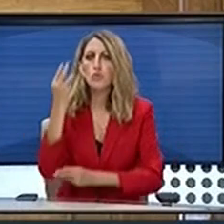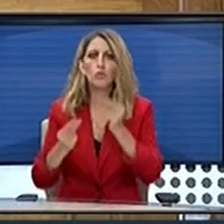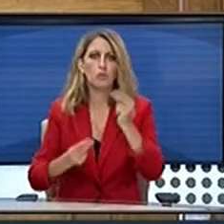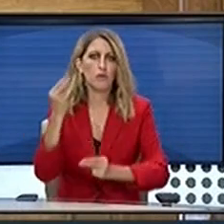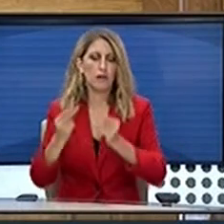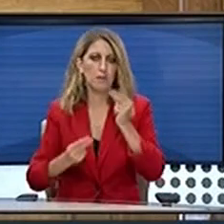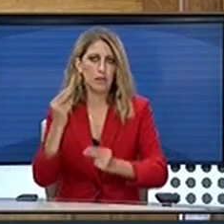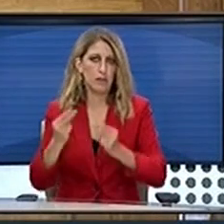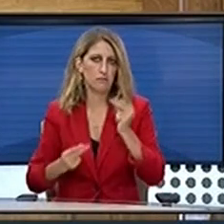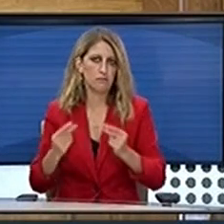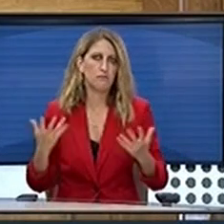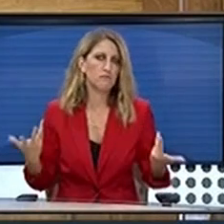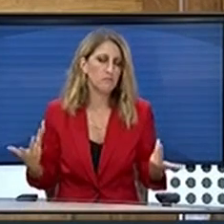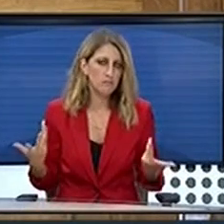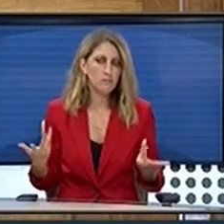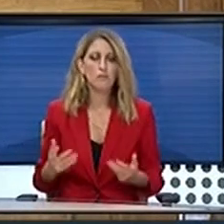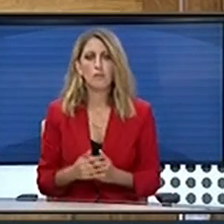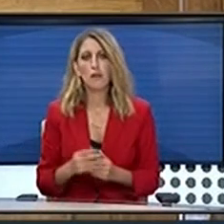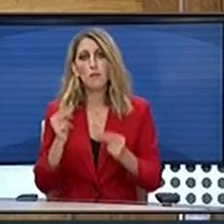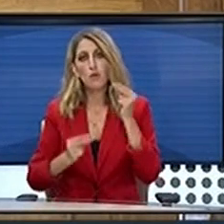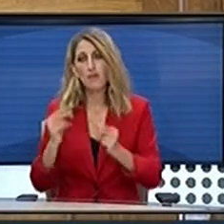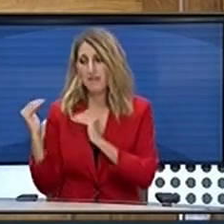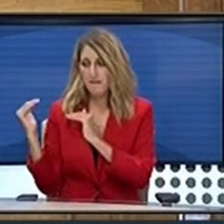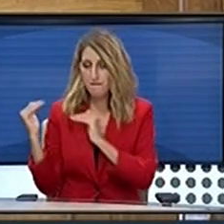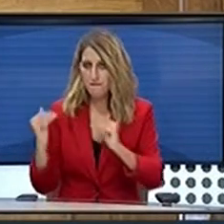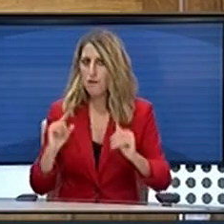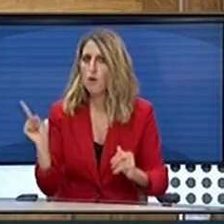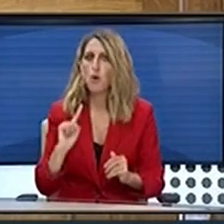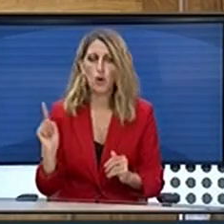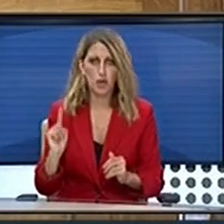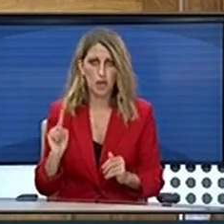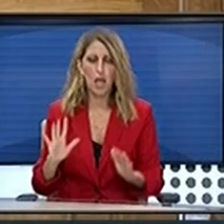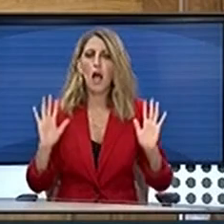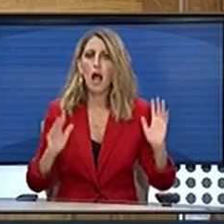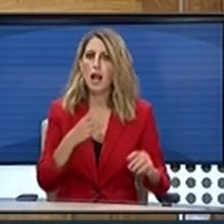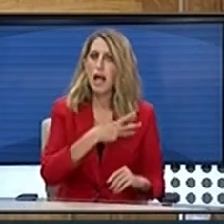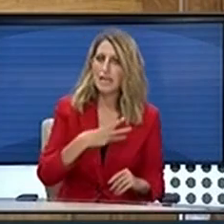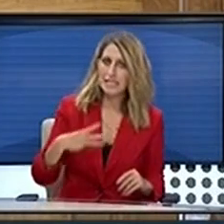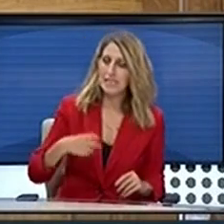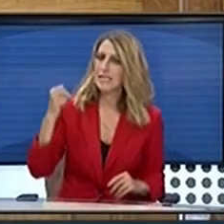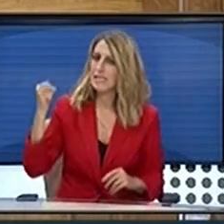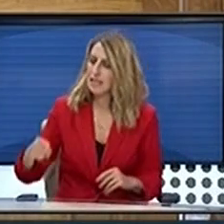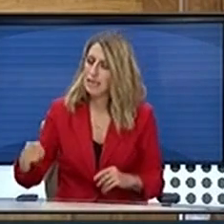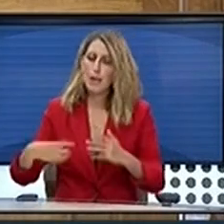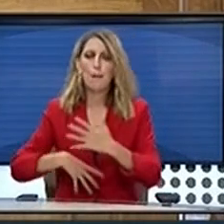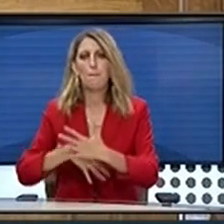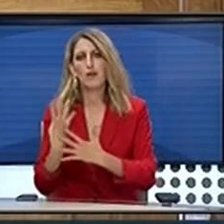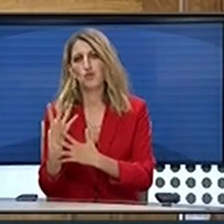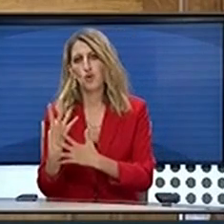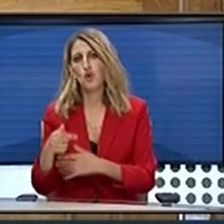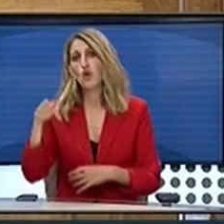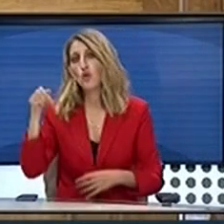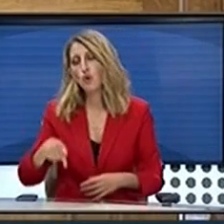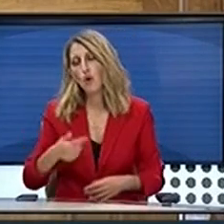είναι απολύτως ξεκάθαρο ότι ο ΣΥΡΙΖΑ αλλά και το ΠΑΣΟΚ επιχειρεί να